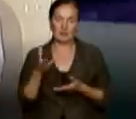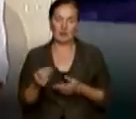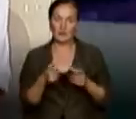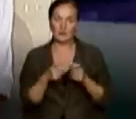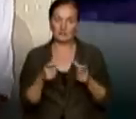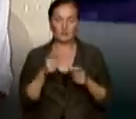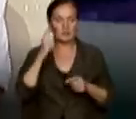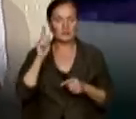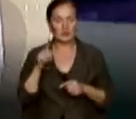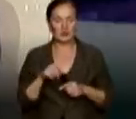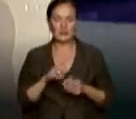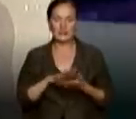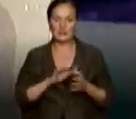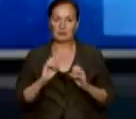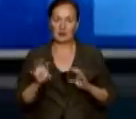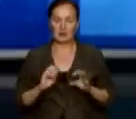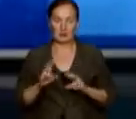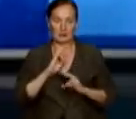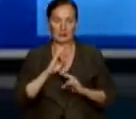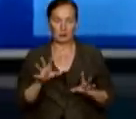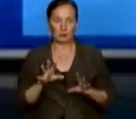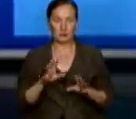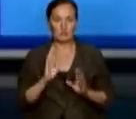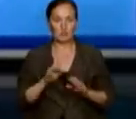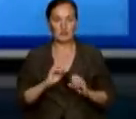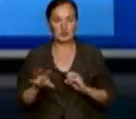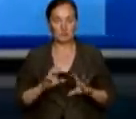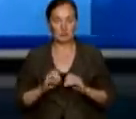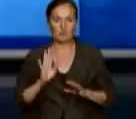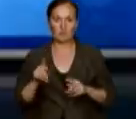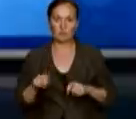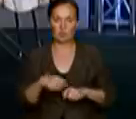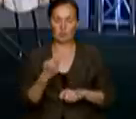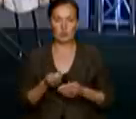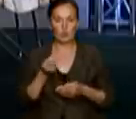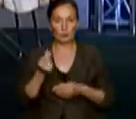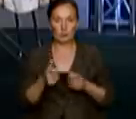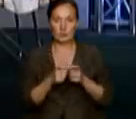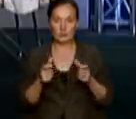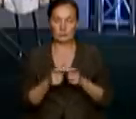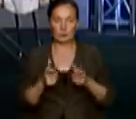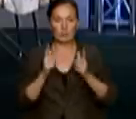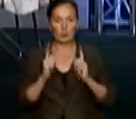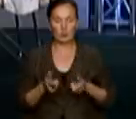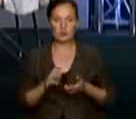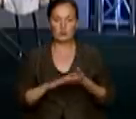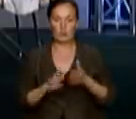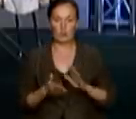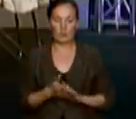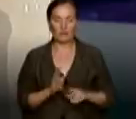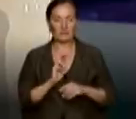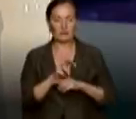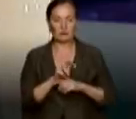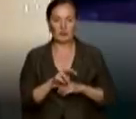не будеш. Ти будеш смітити, в тебе буде порушення. Купуючи квиток, ти погоджуєшся на певні умови відвідування того чи іншого